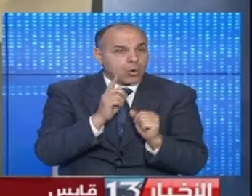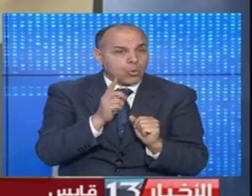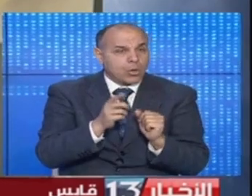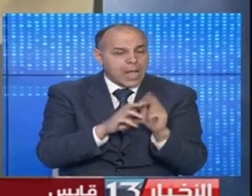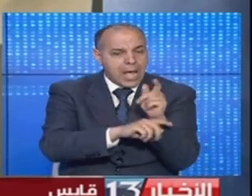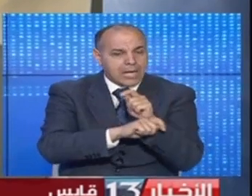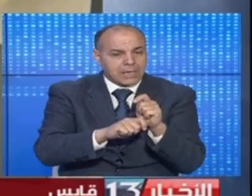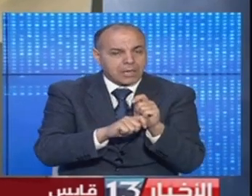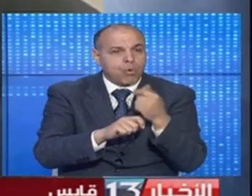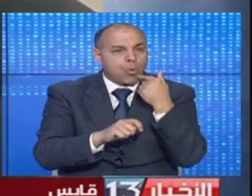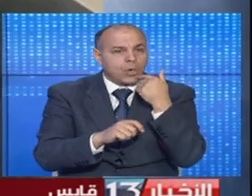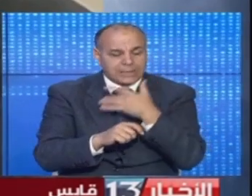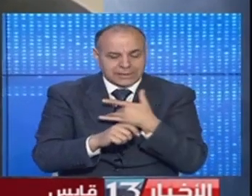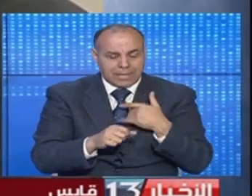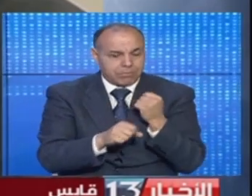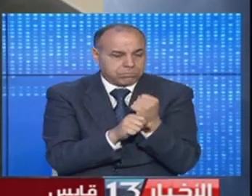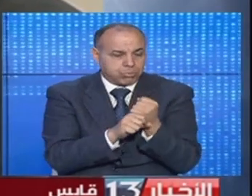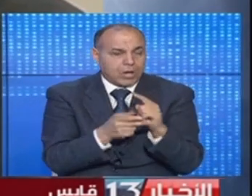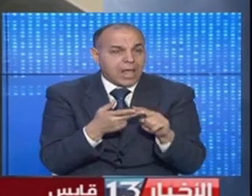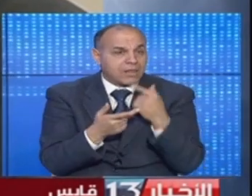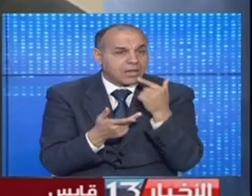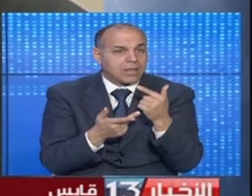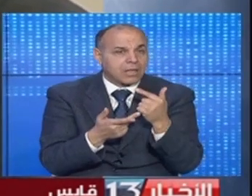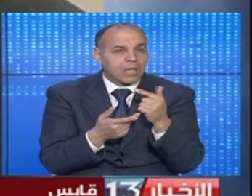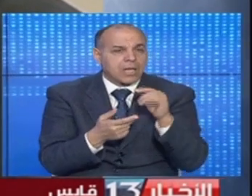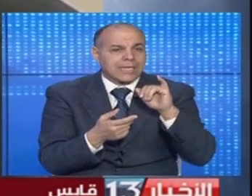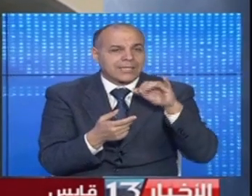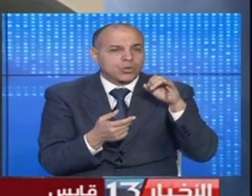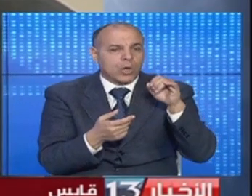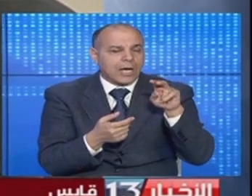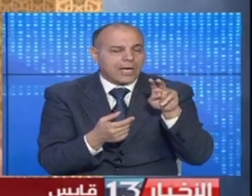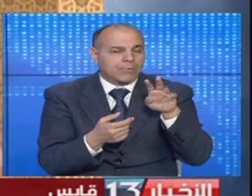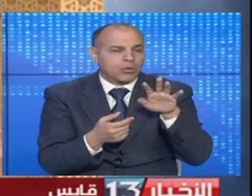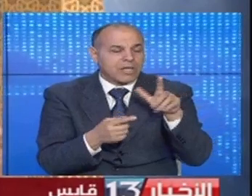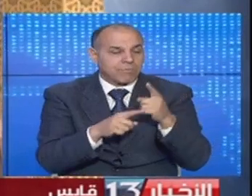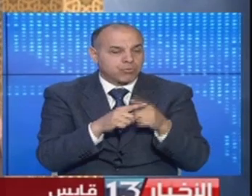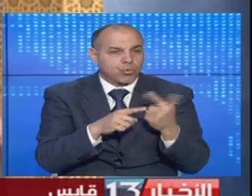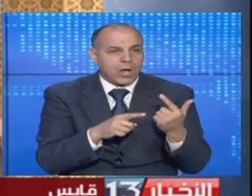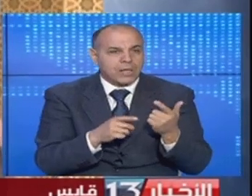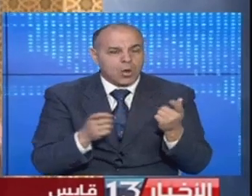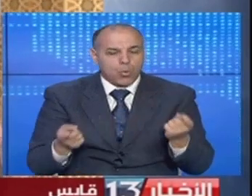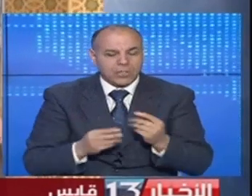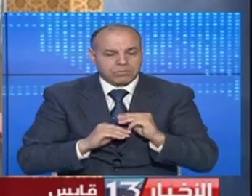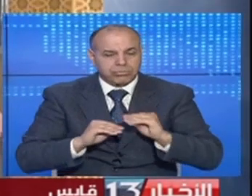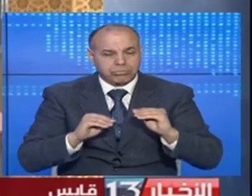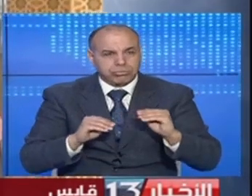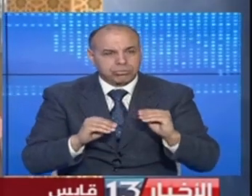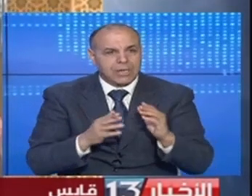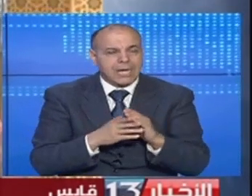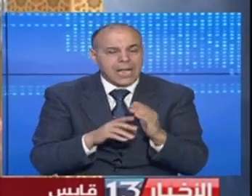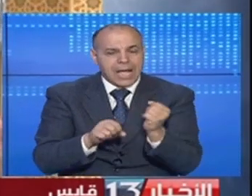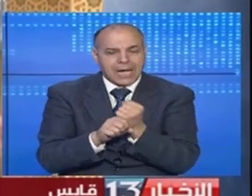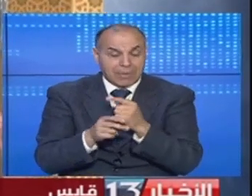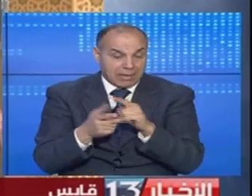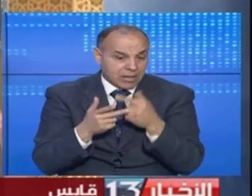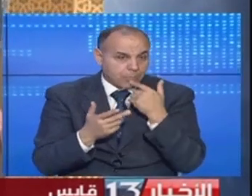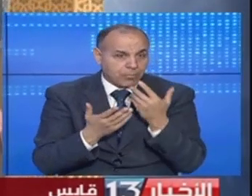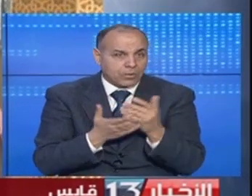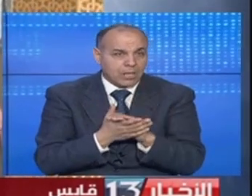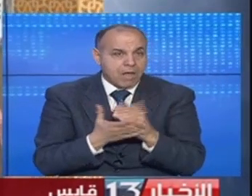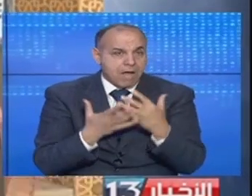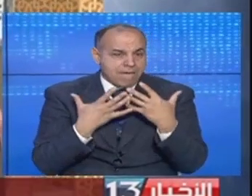احترام مواصفات السلامه المهنيه يزور خمسه واربعين الف واحد هي ورشه تكوينيه اللي حتى بعض السلامه المهنيه اه